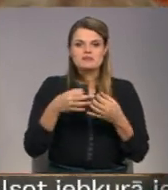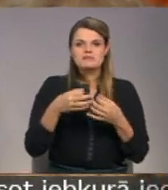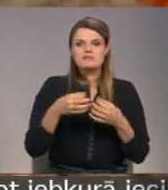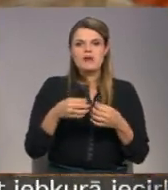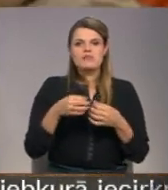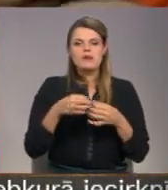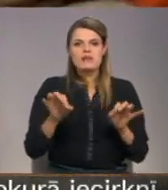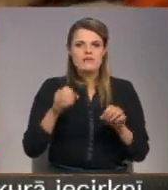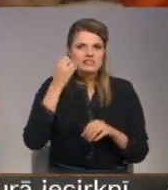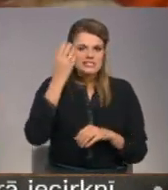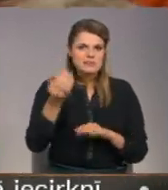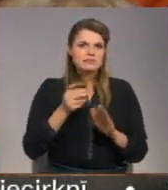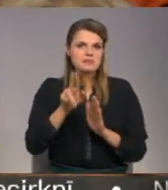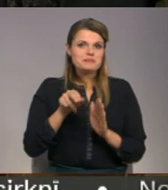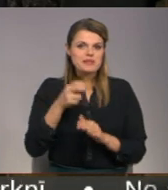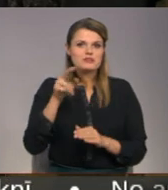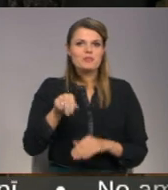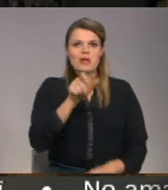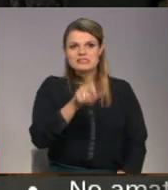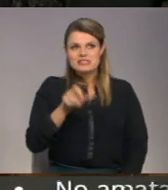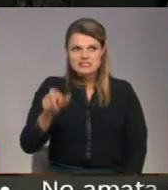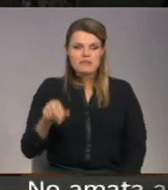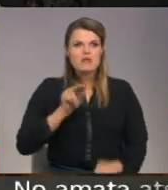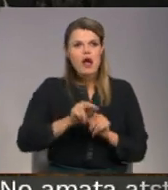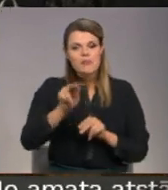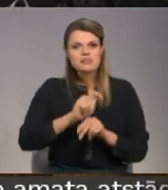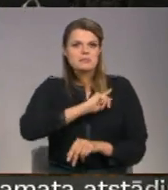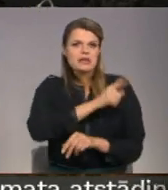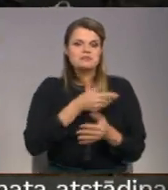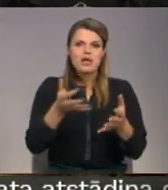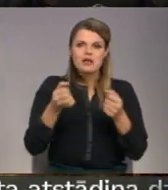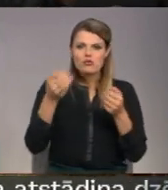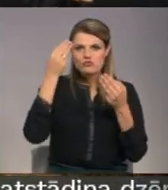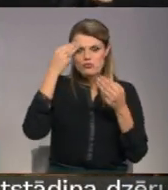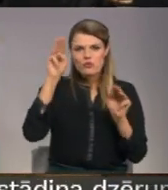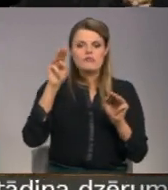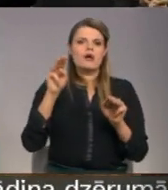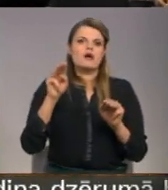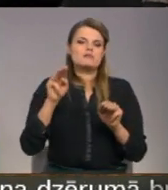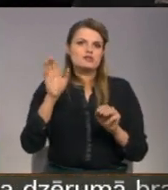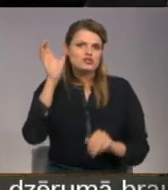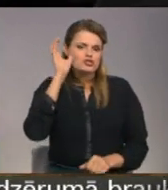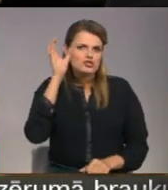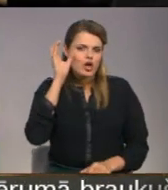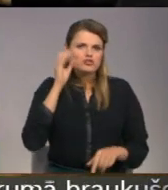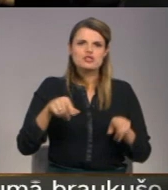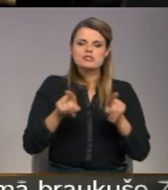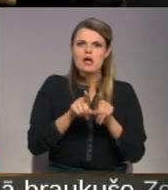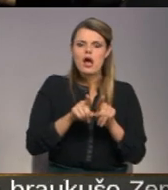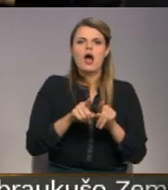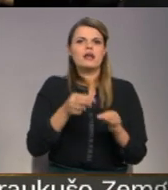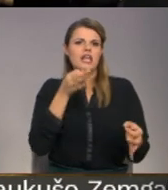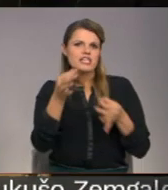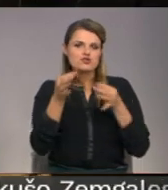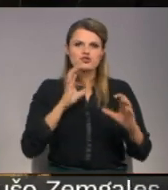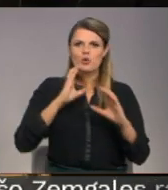pensijas un pirmspensijas vecuma cilvēkiem. Apmācības dos iespēju iegūt ne tikai mūsdienīgas un praktiskas zināšanas, bet arī diskutēšanas